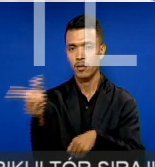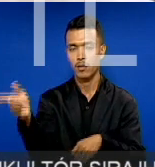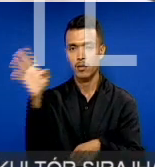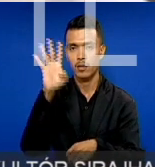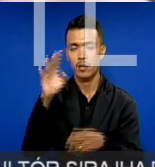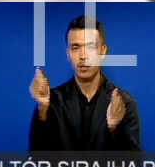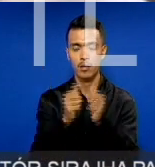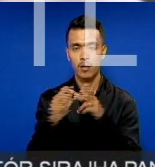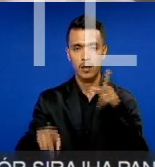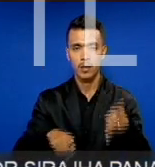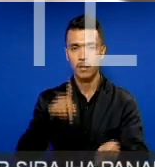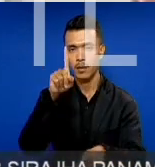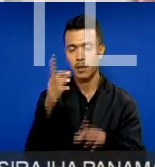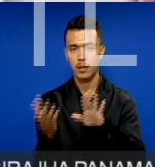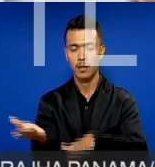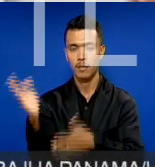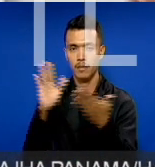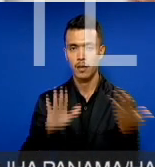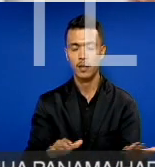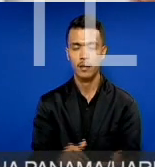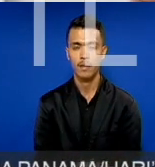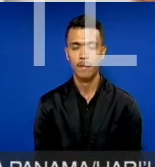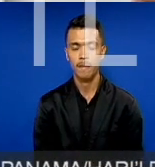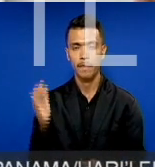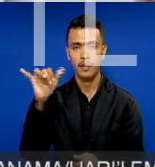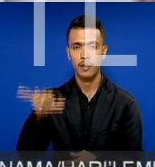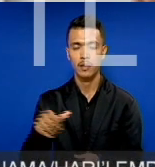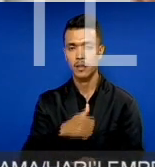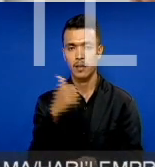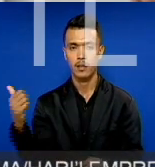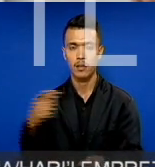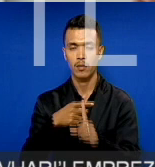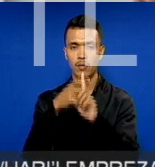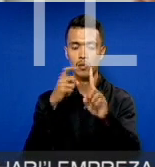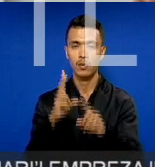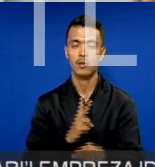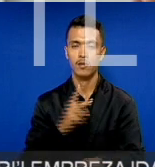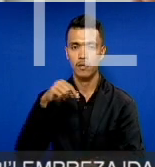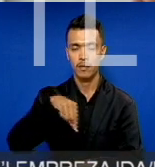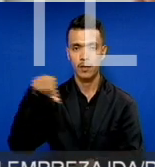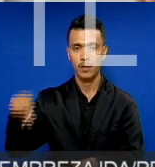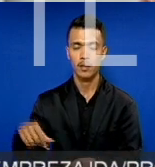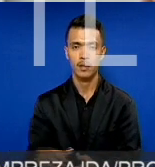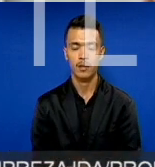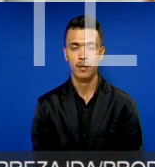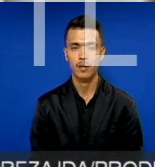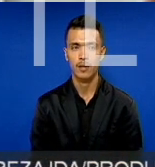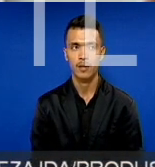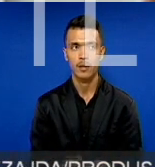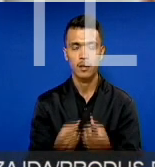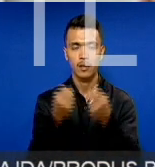no emana ida la con vida. Sirselu mai hotu hosi vike ke vila. Mayoria iha